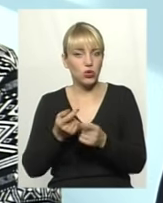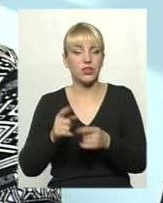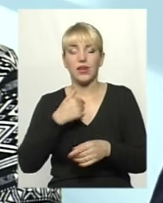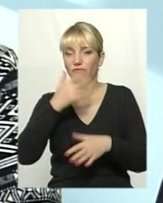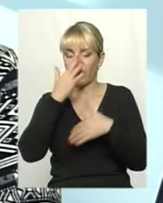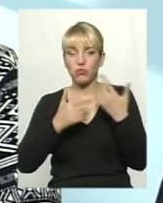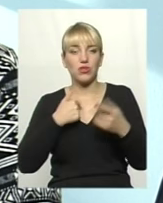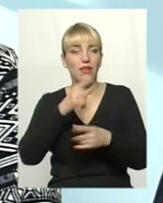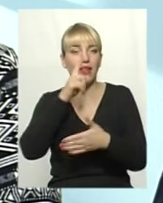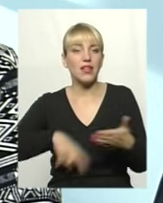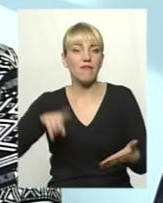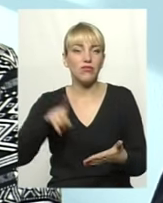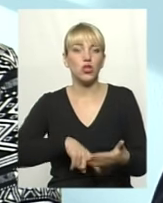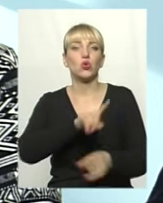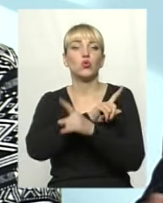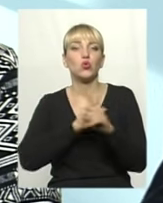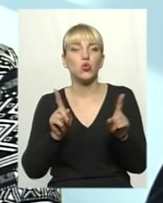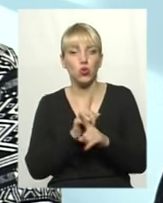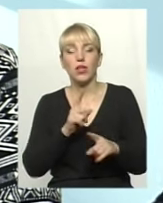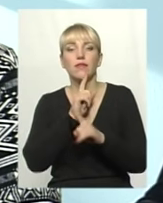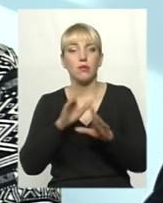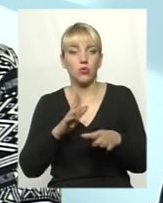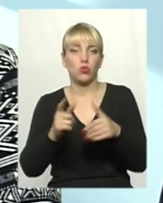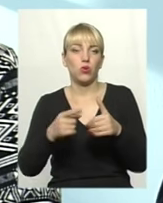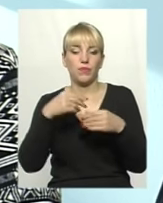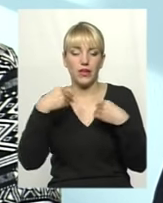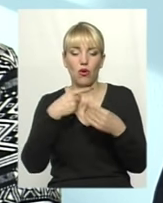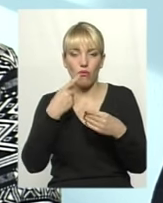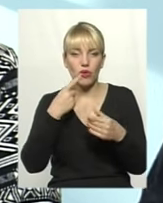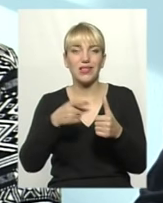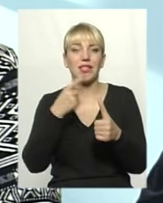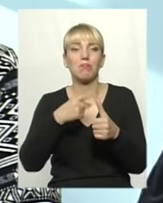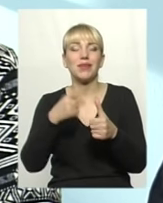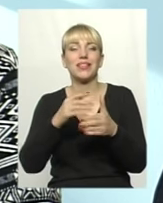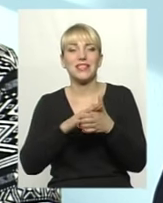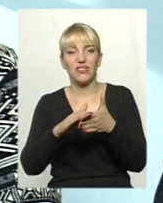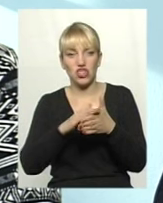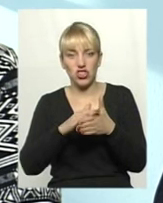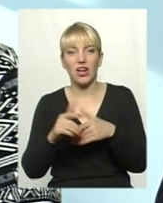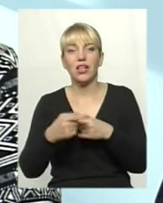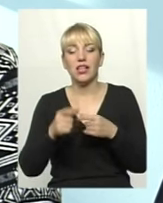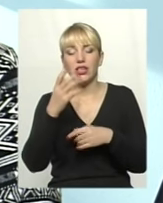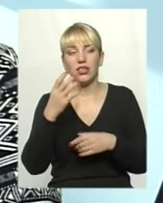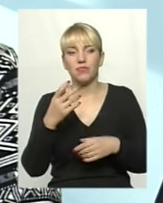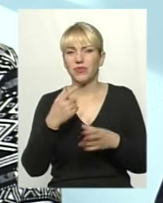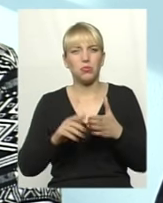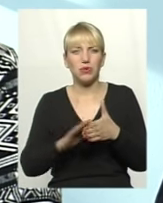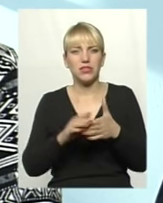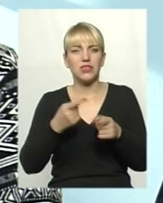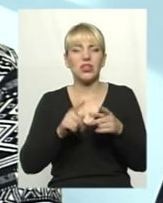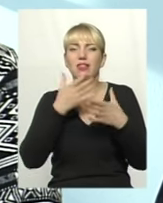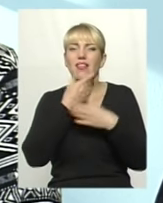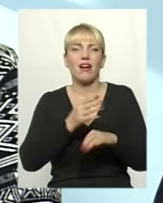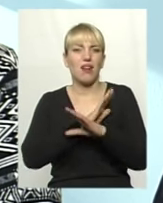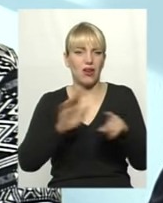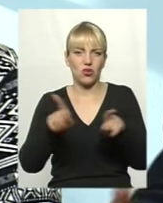я не вірю, що, не буду називати прізвище ще раз, тому що, мабуть, що прізвище називати не гарно, і я, може, і не